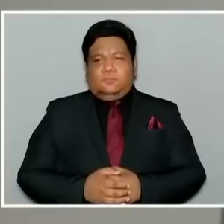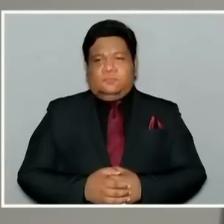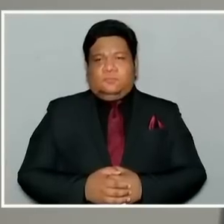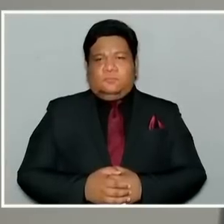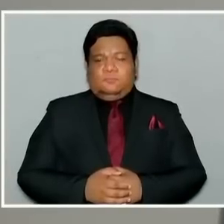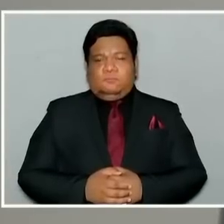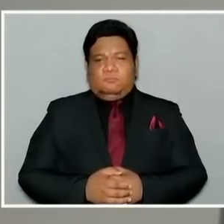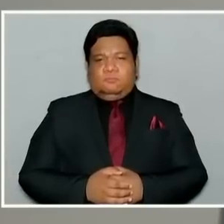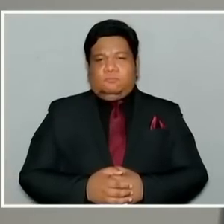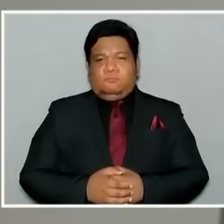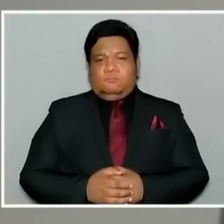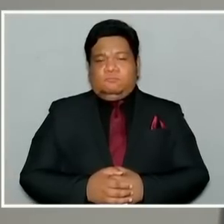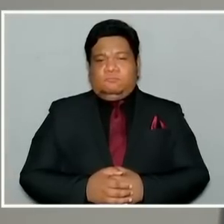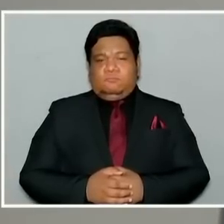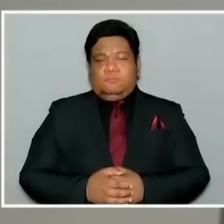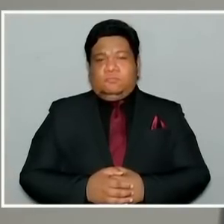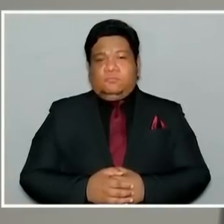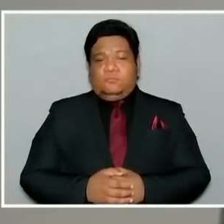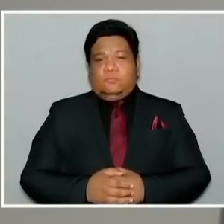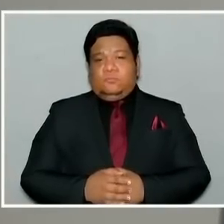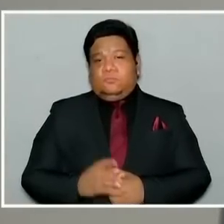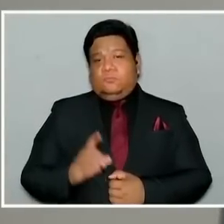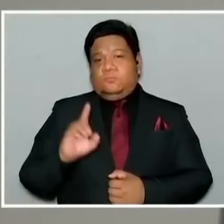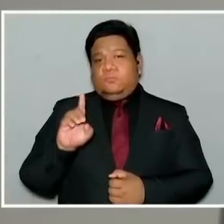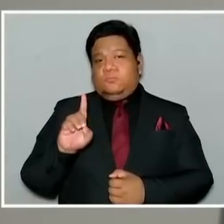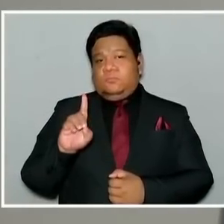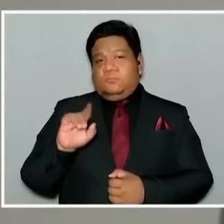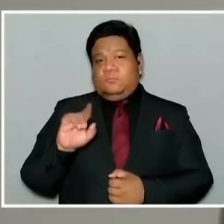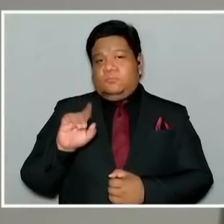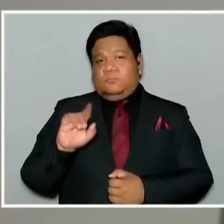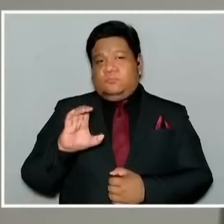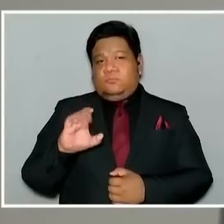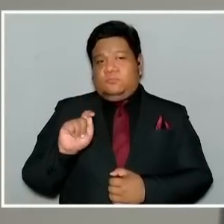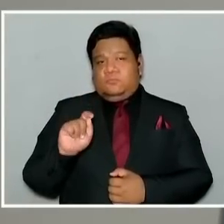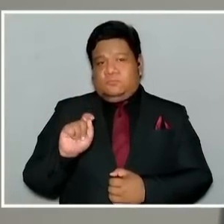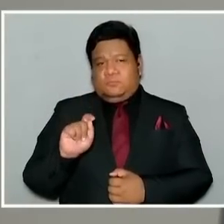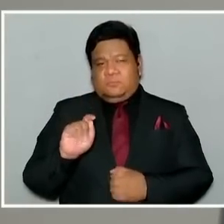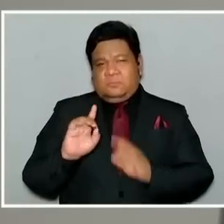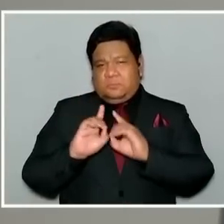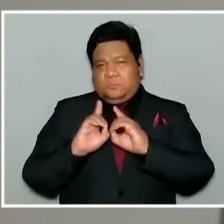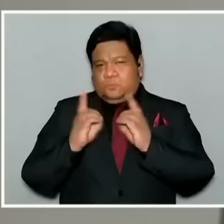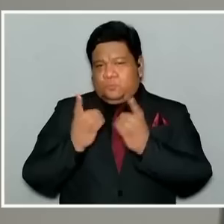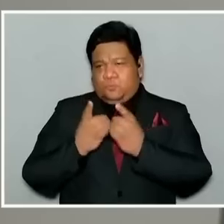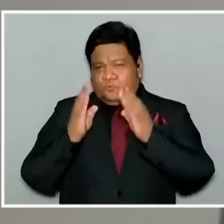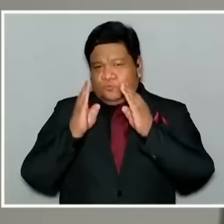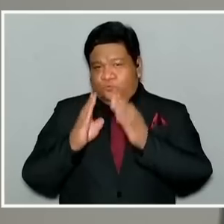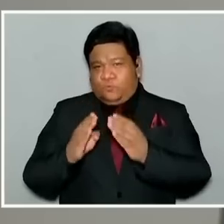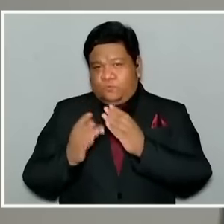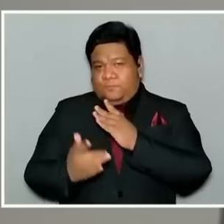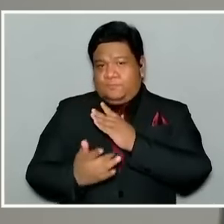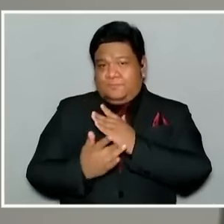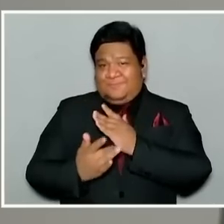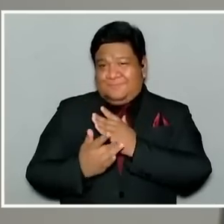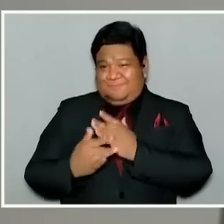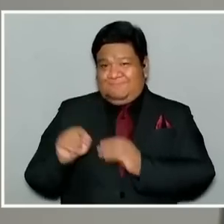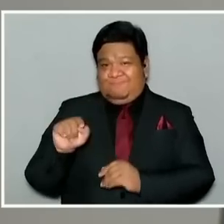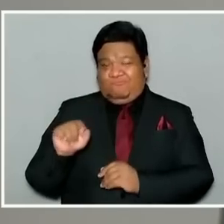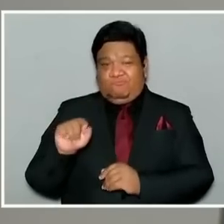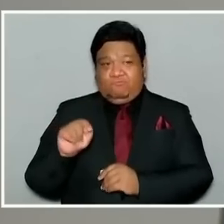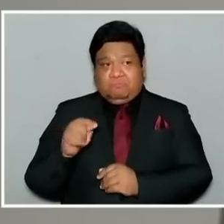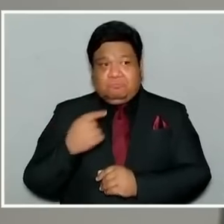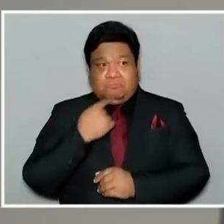Hindi pa inirerekomenda ng Department of Information and Communications Technology o DICT na palawigin ang